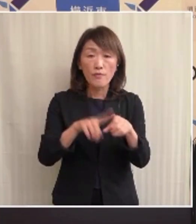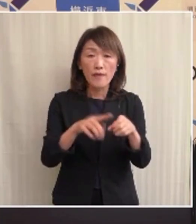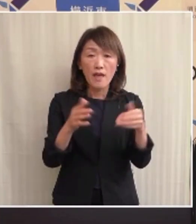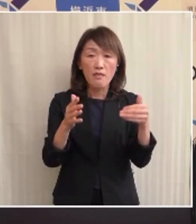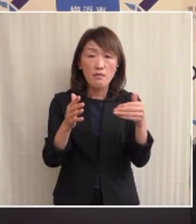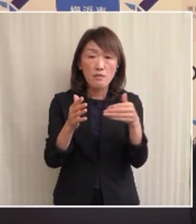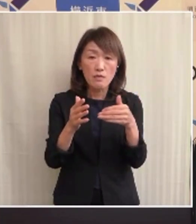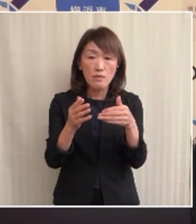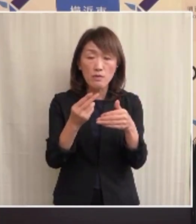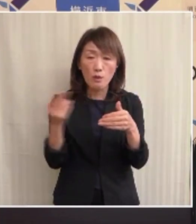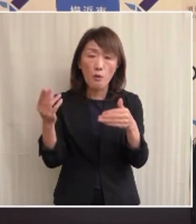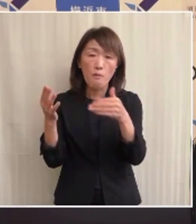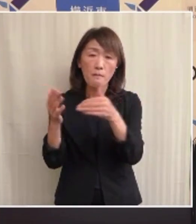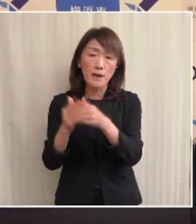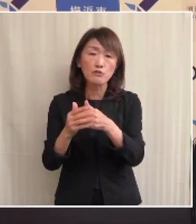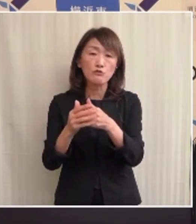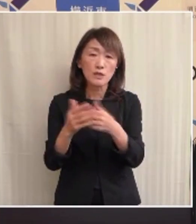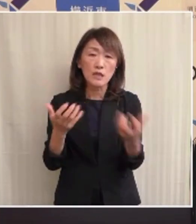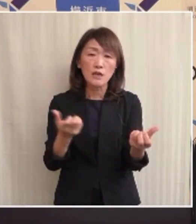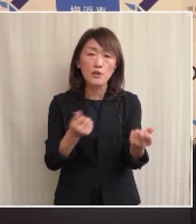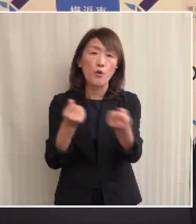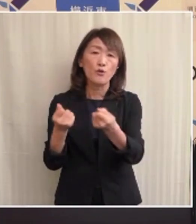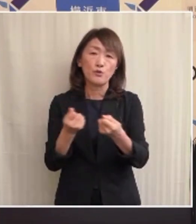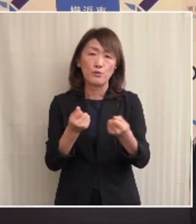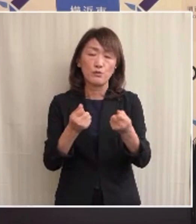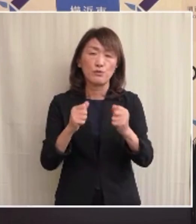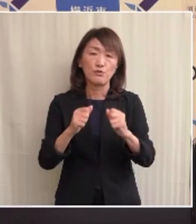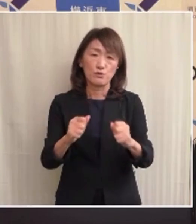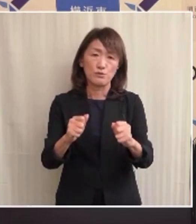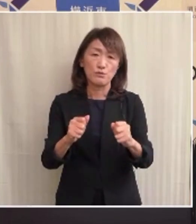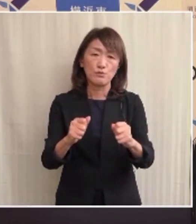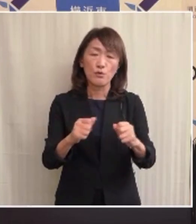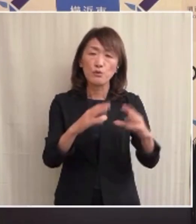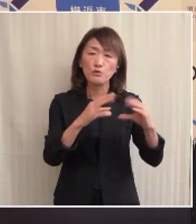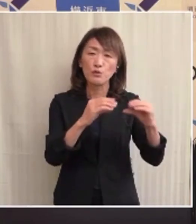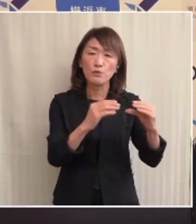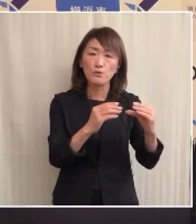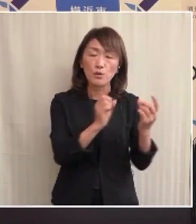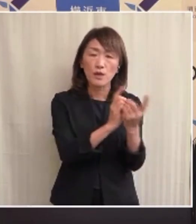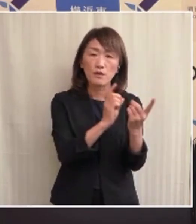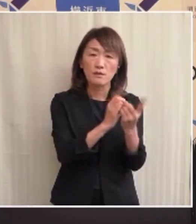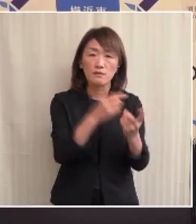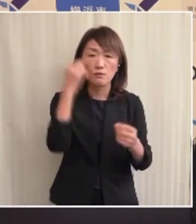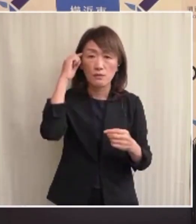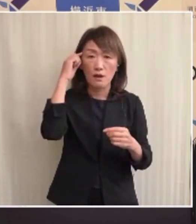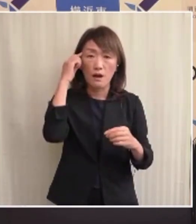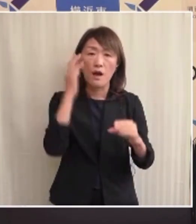らいにですね、まあ、シェアする、共有するというようなソフト対策を考えております。